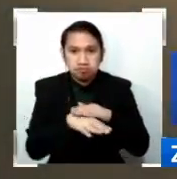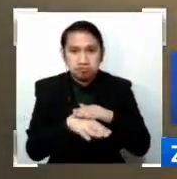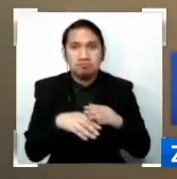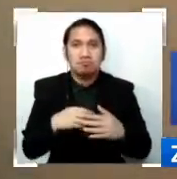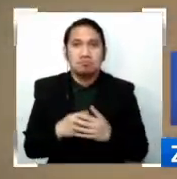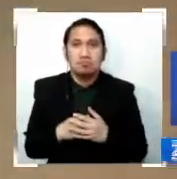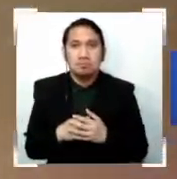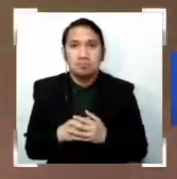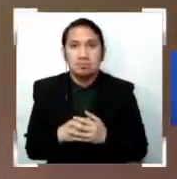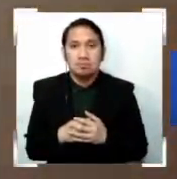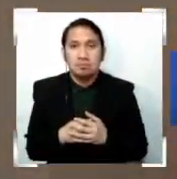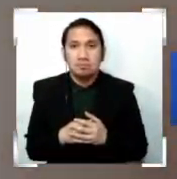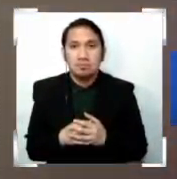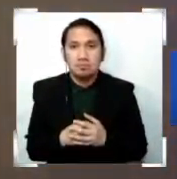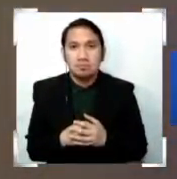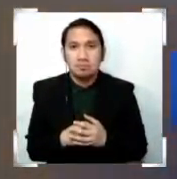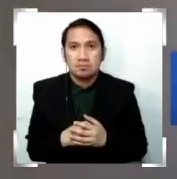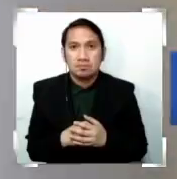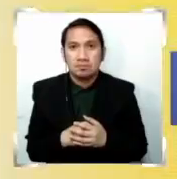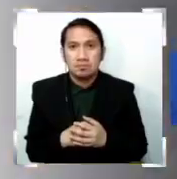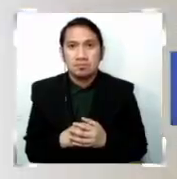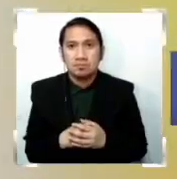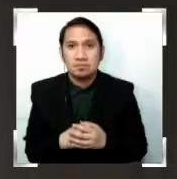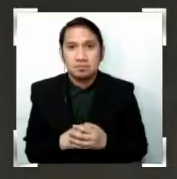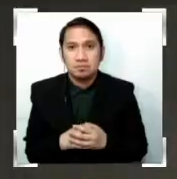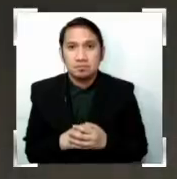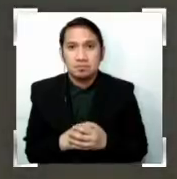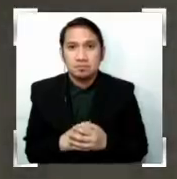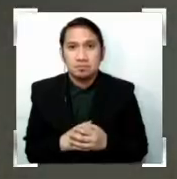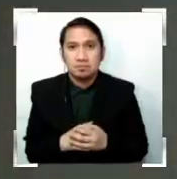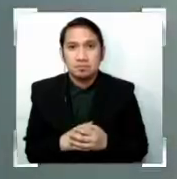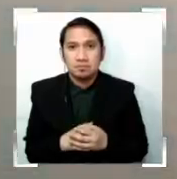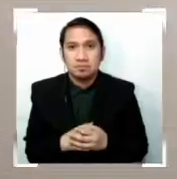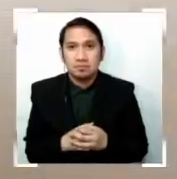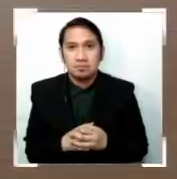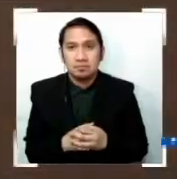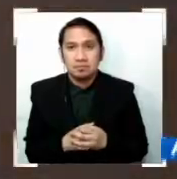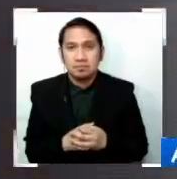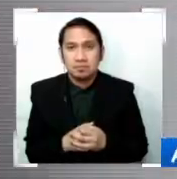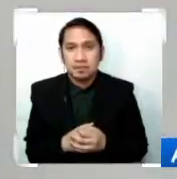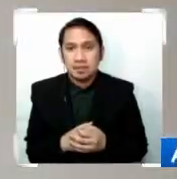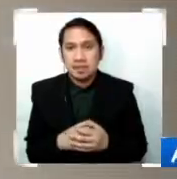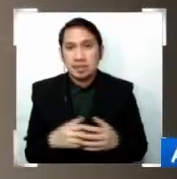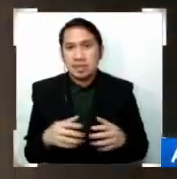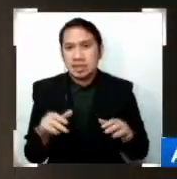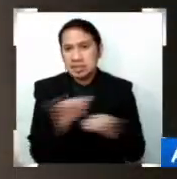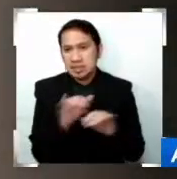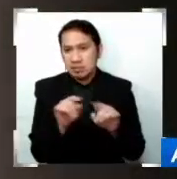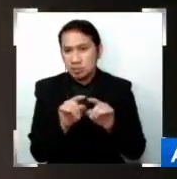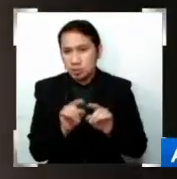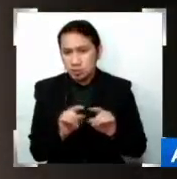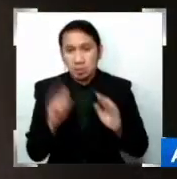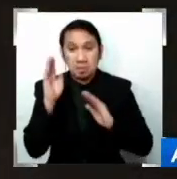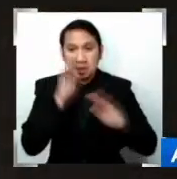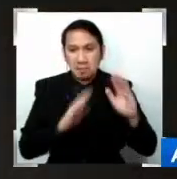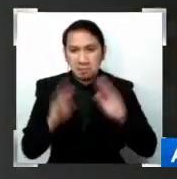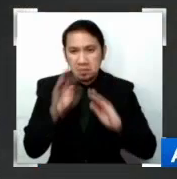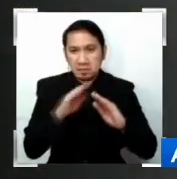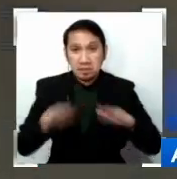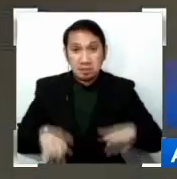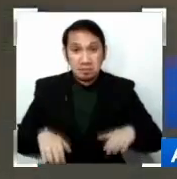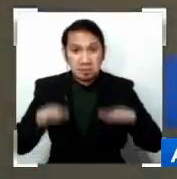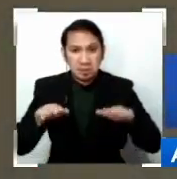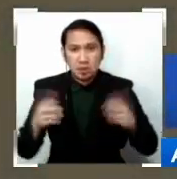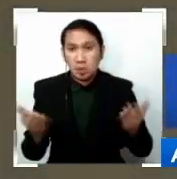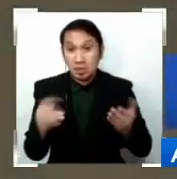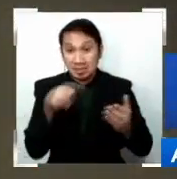Ayaw na, kuha na kay mga bungkag na tanan diya sa ilawom. Perwisyong baha naman ang problema ng mag-anak na ito sa Albuera,